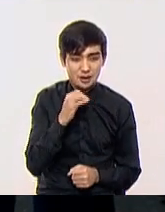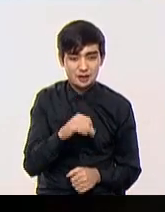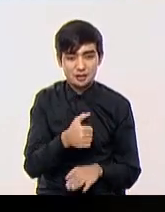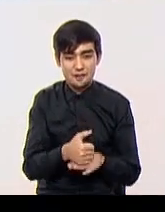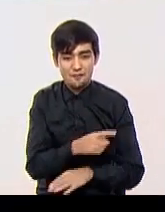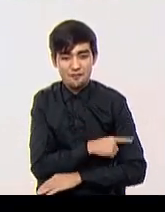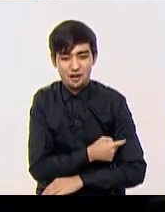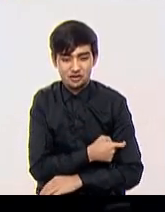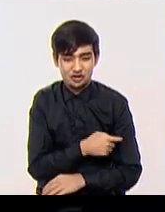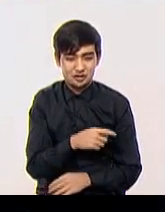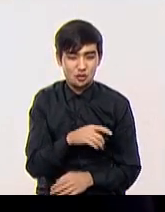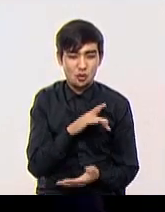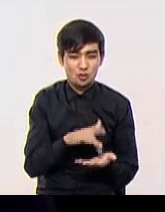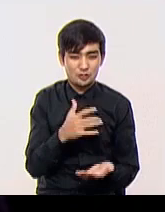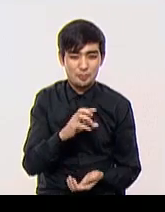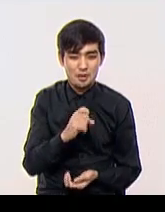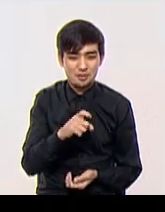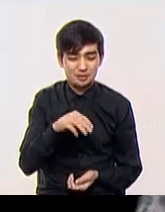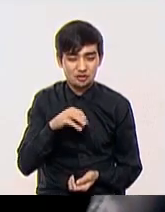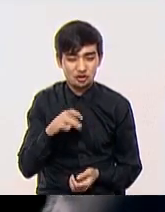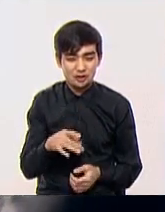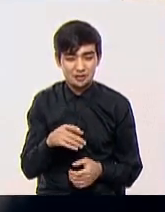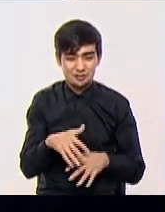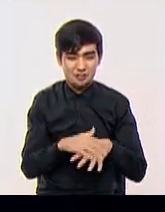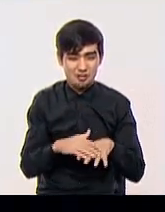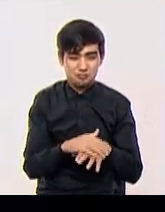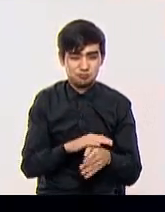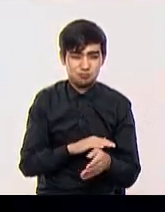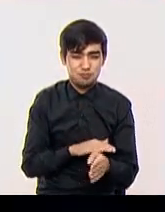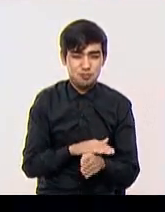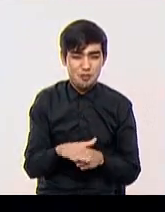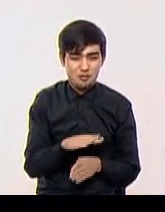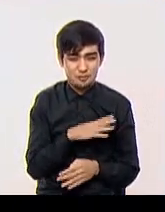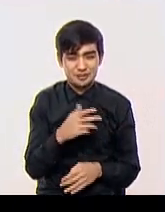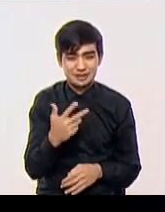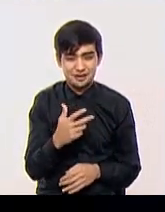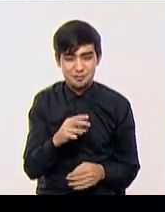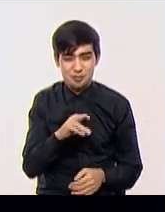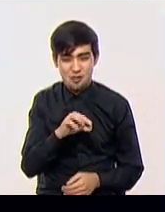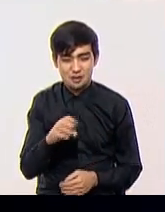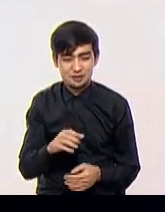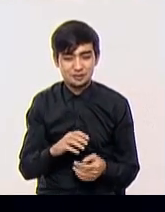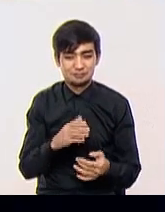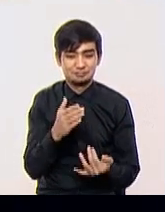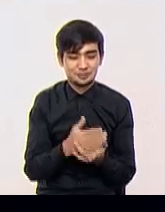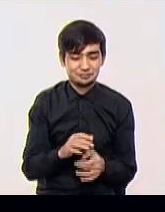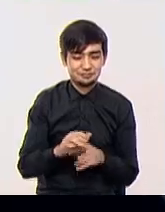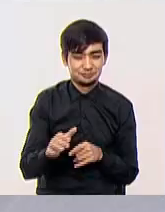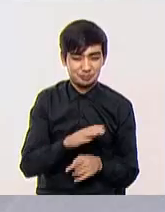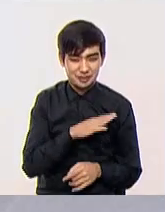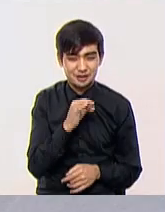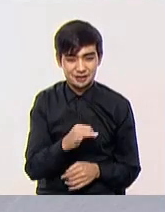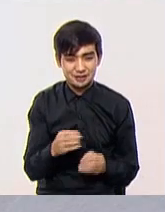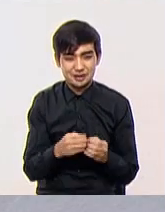врача города Бахаджана Пазилова, так пытаются снизить нагрузку на переполненную третью поликлинику. Также поступили и с